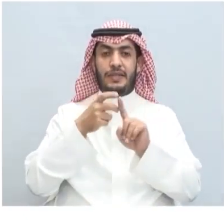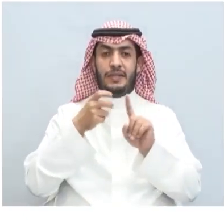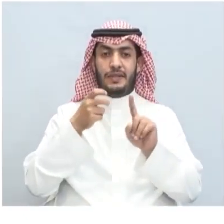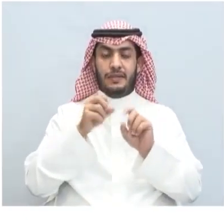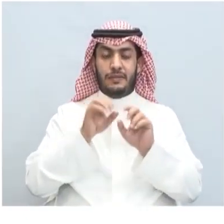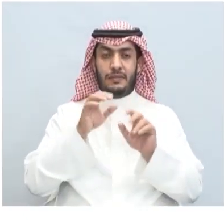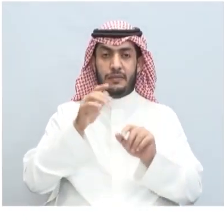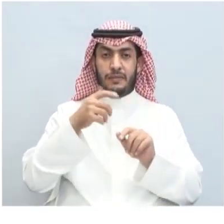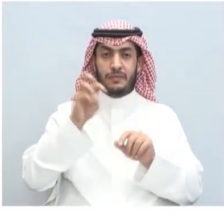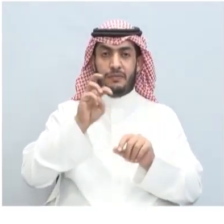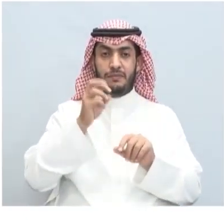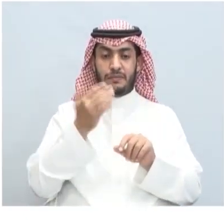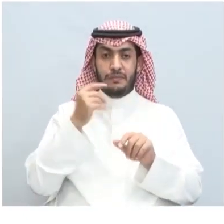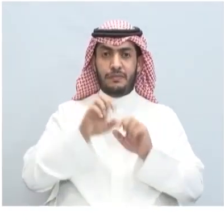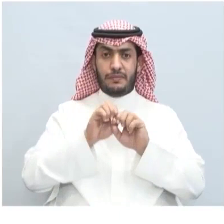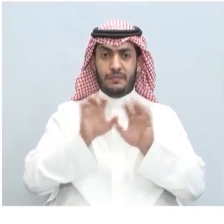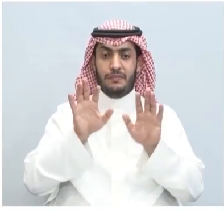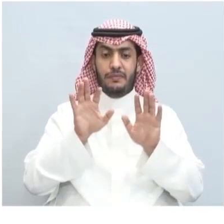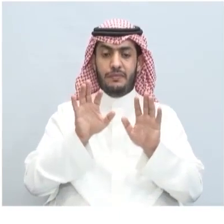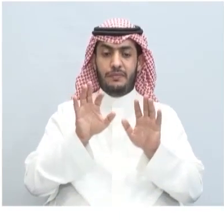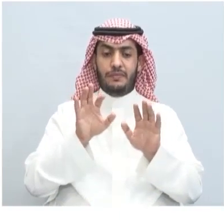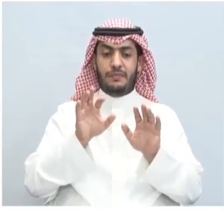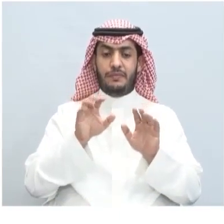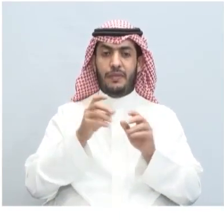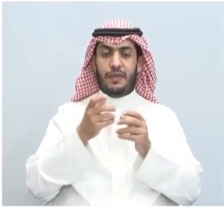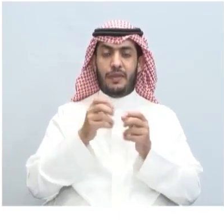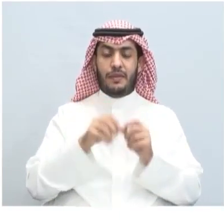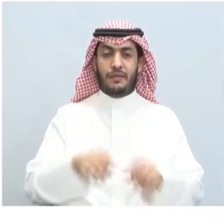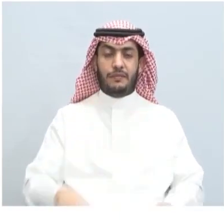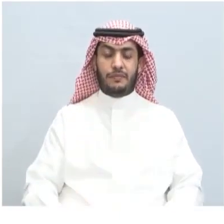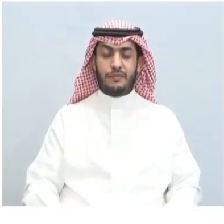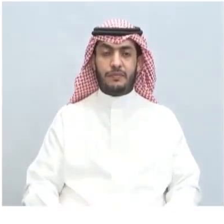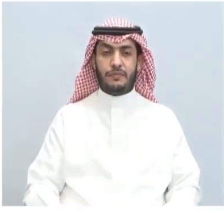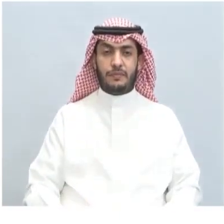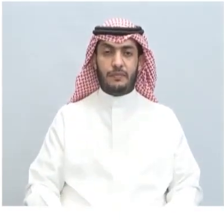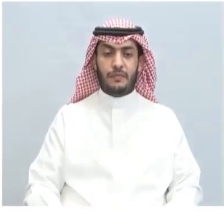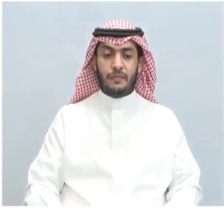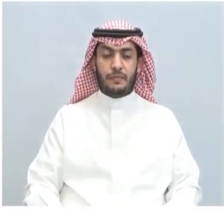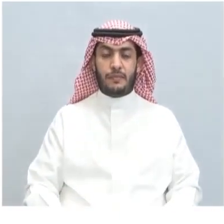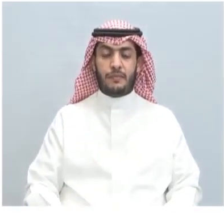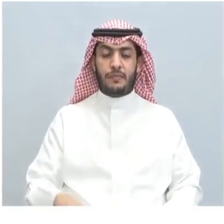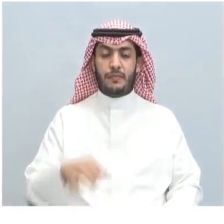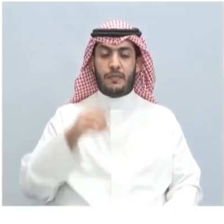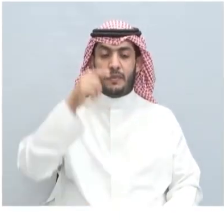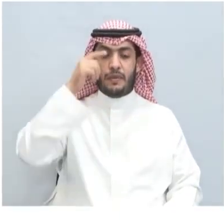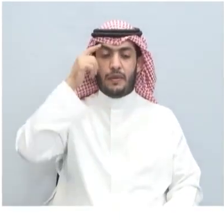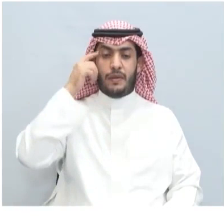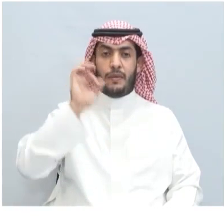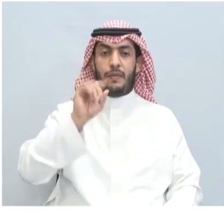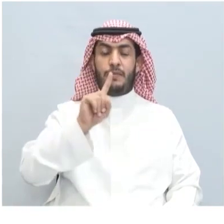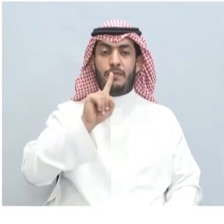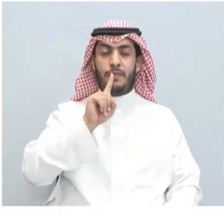قبل ان تقوم الشركه بالتوزيعات اذا قبل التوزيعات فانه يملك اسهما بقيمه اذا سنضرب